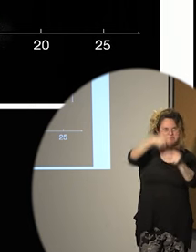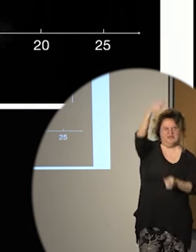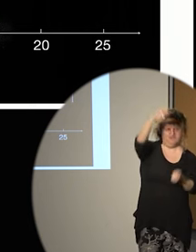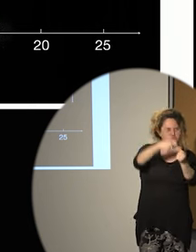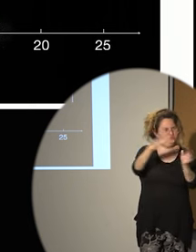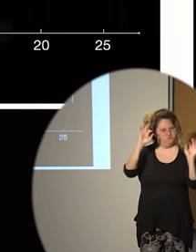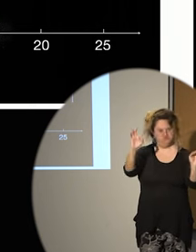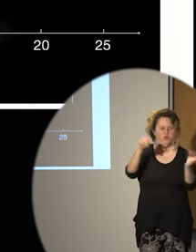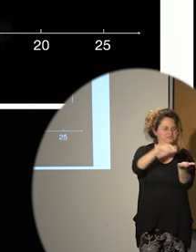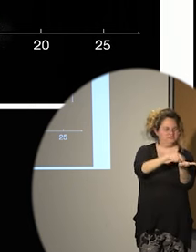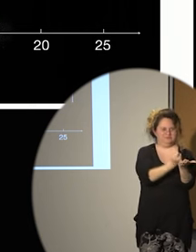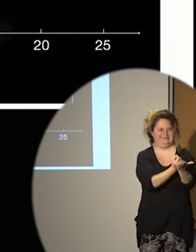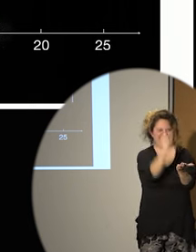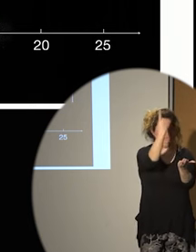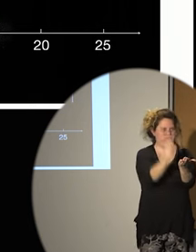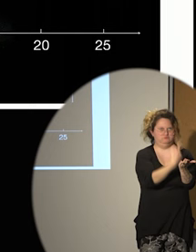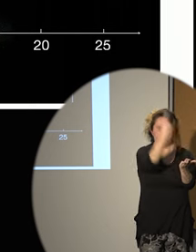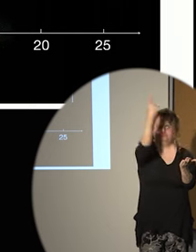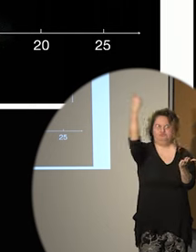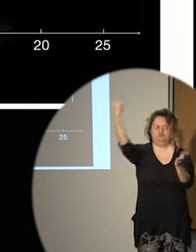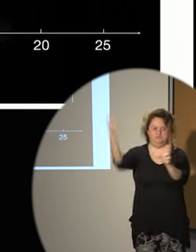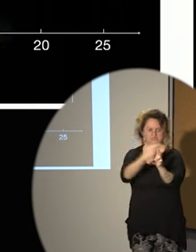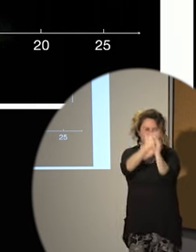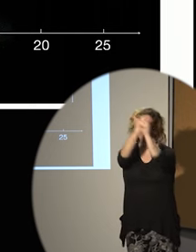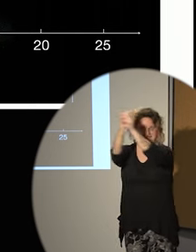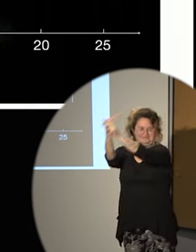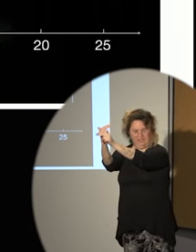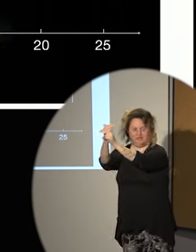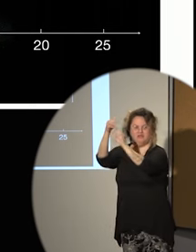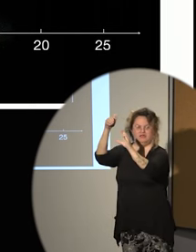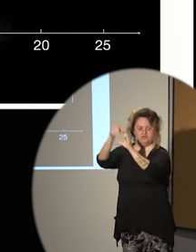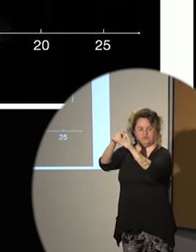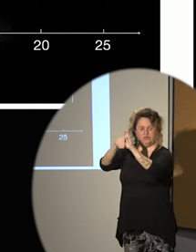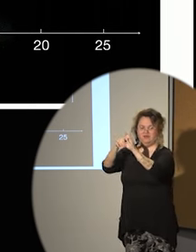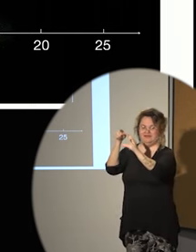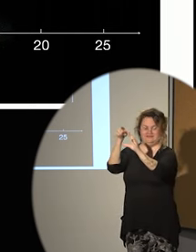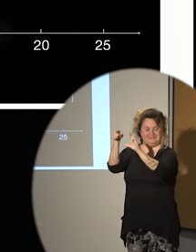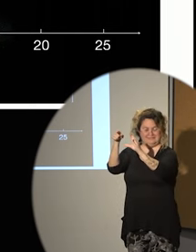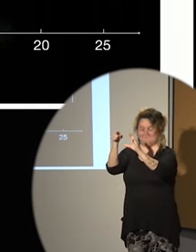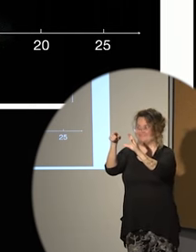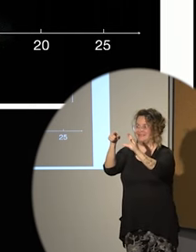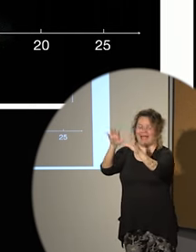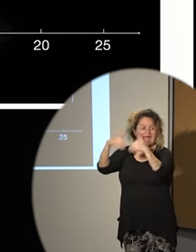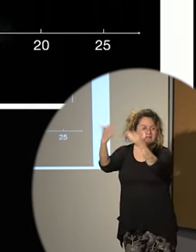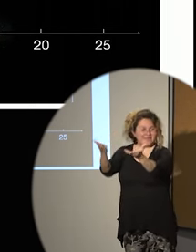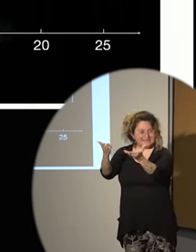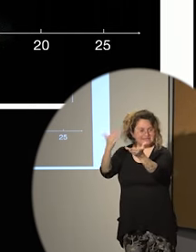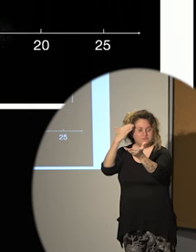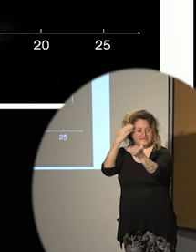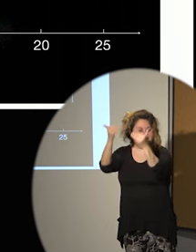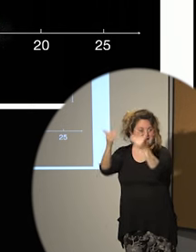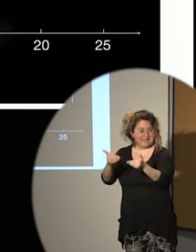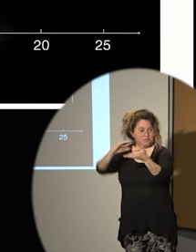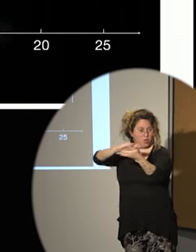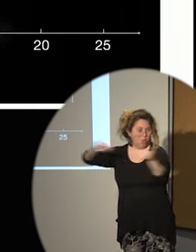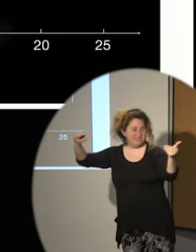illumine pas. Donc le côté exceptionnel de ce satellite, et il n'a pas de successeur, ce qui est bien dommage, c'est qu'il permet vraiment de voir,